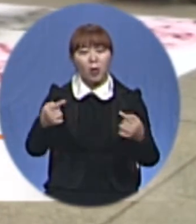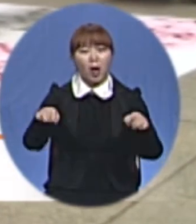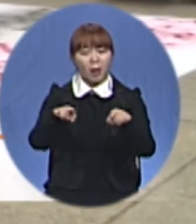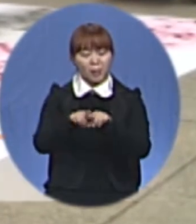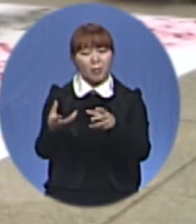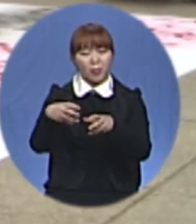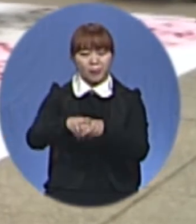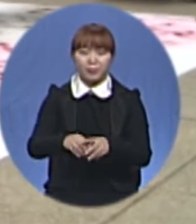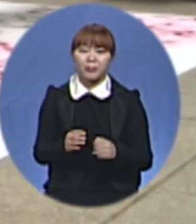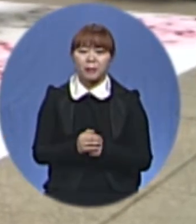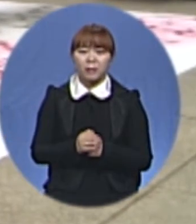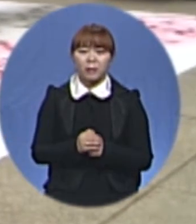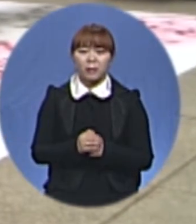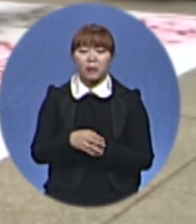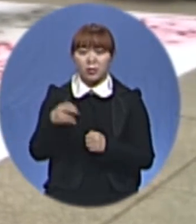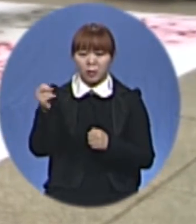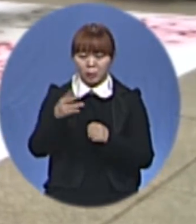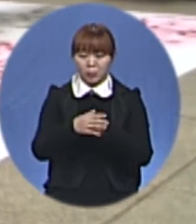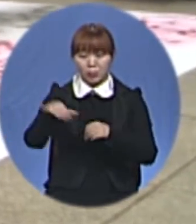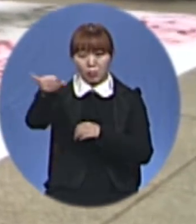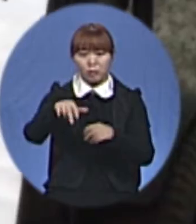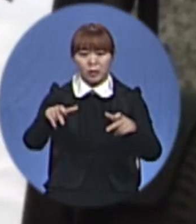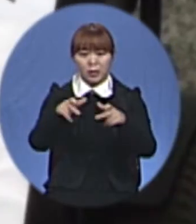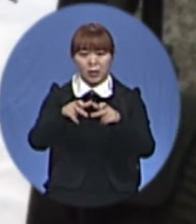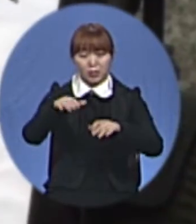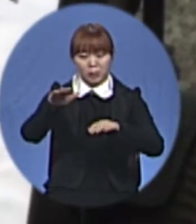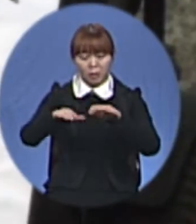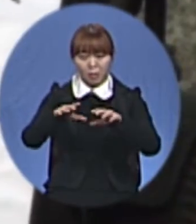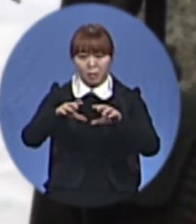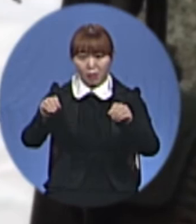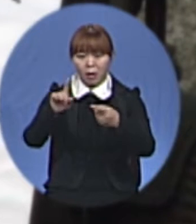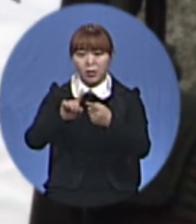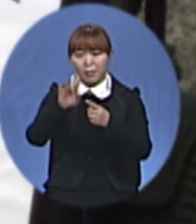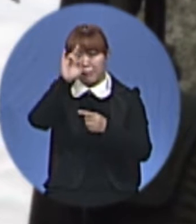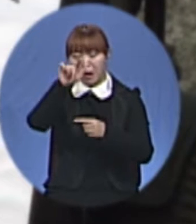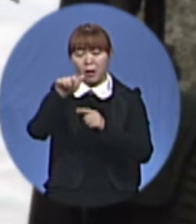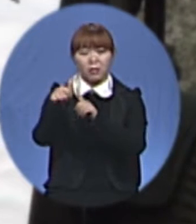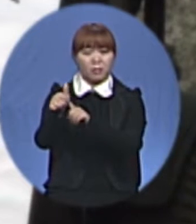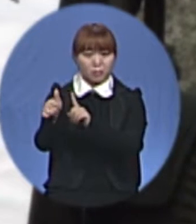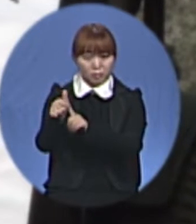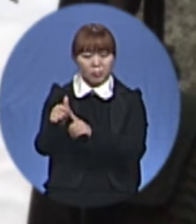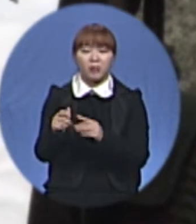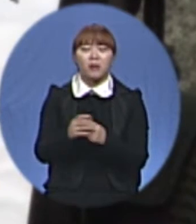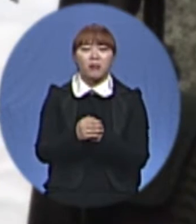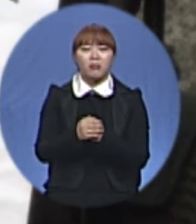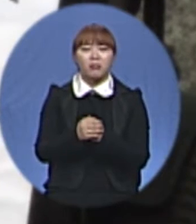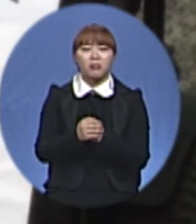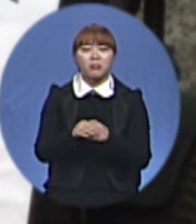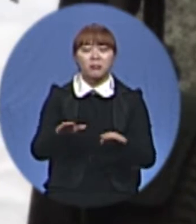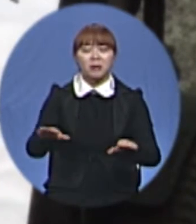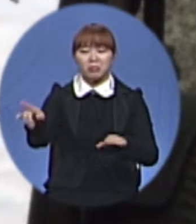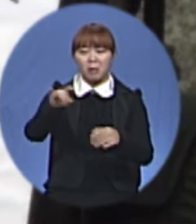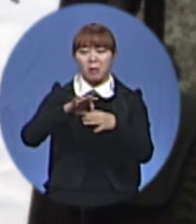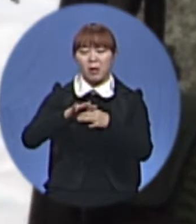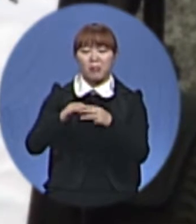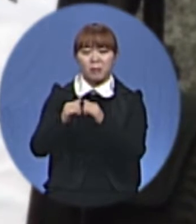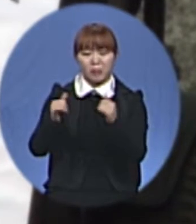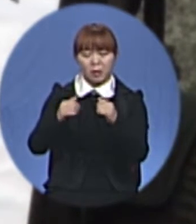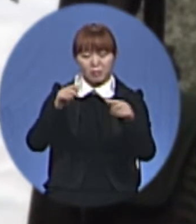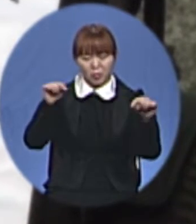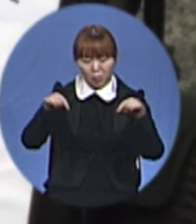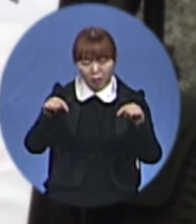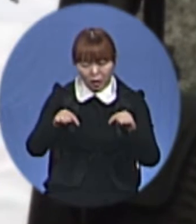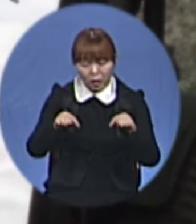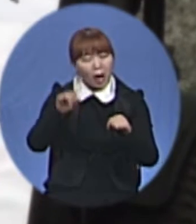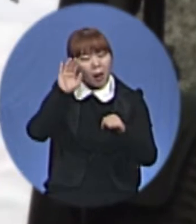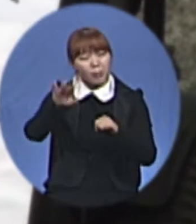함께 포함했습니다. 한편 전국장애인차별철폐연대 박경석 상임공동대표는 전장영 관계자들과 함께 논의를